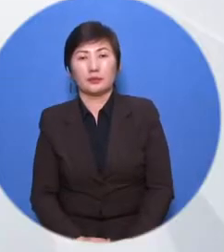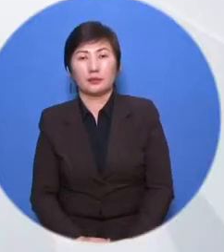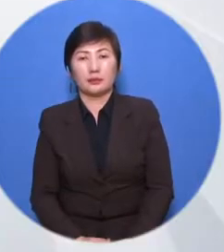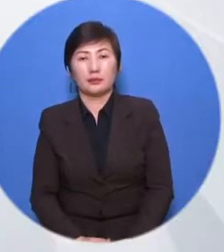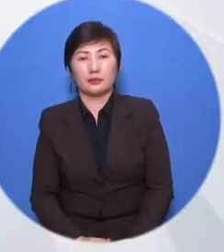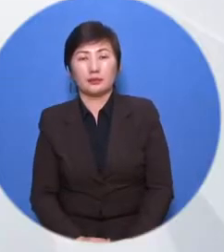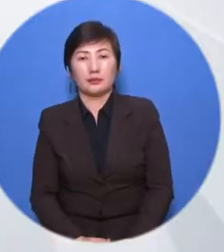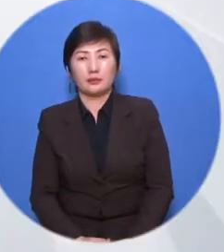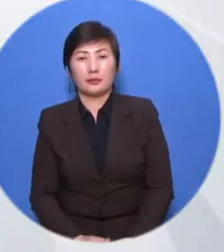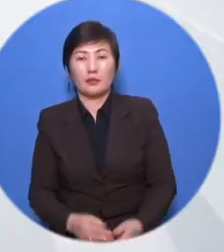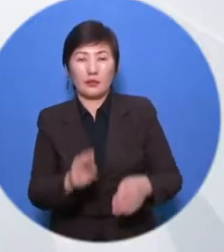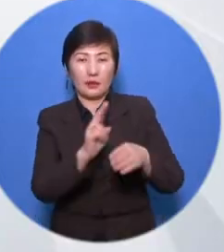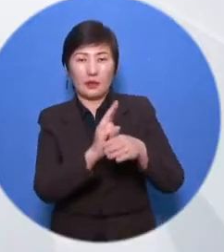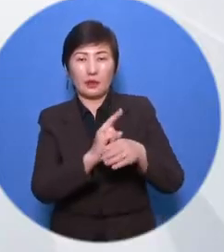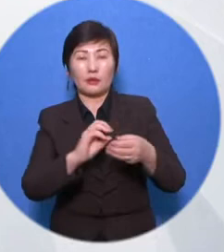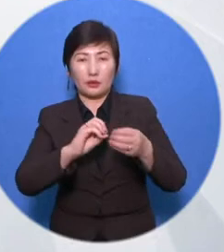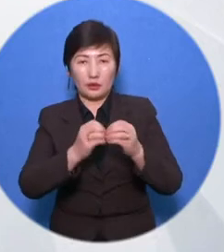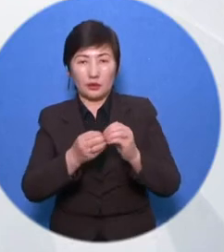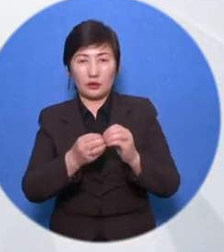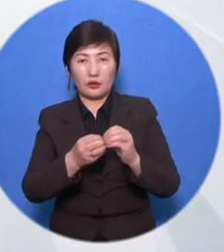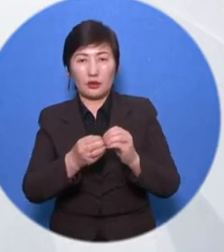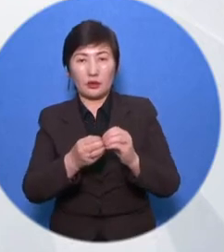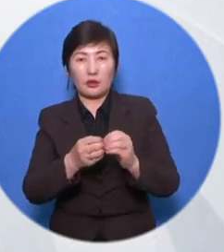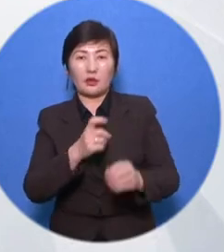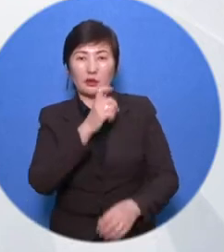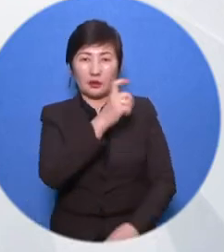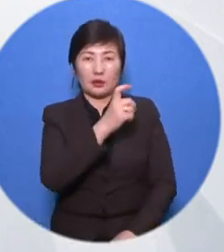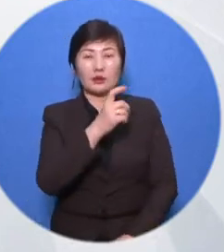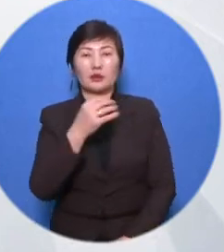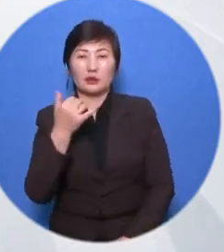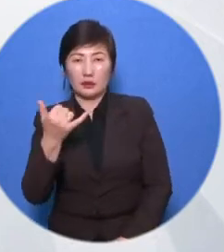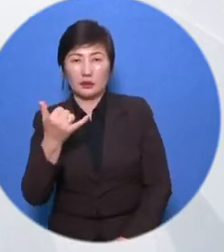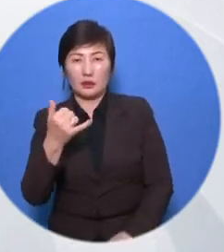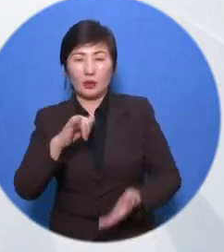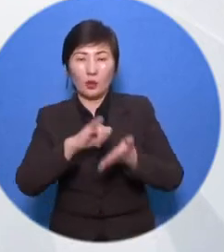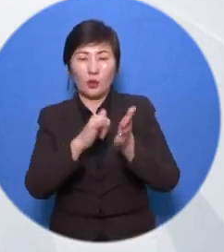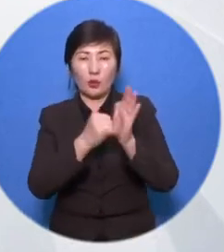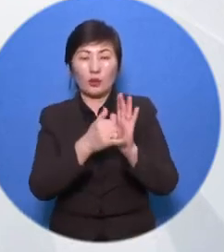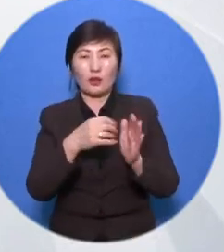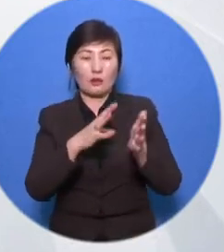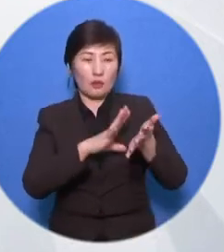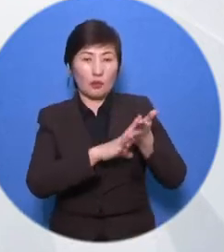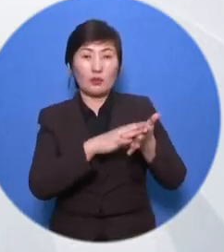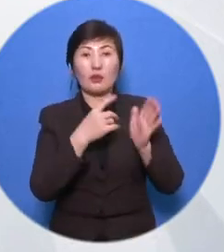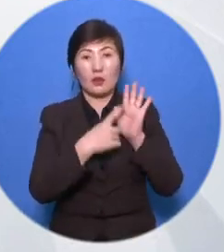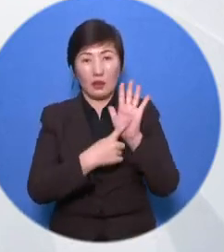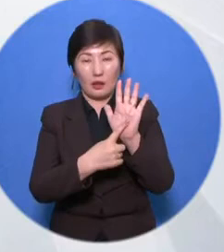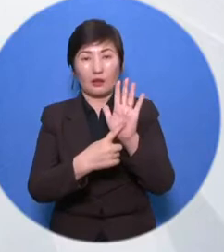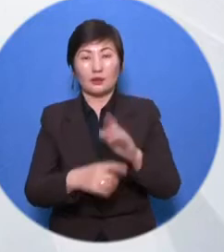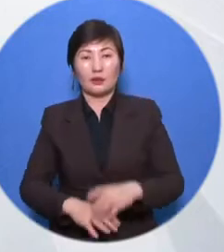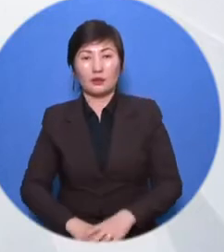энэ даалгаврыг гүйцэтгэхийн тулд бүгдээрээ x y хувьсахчийн утгыг хүснэгтээр харуулъя.